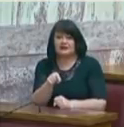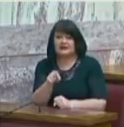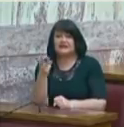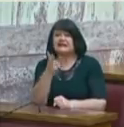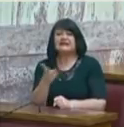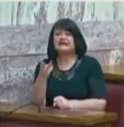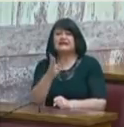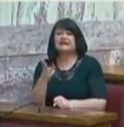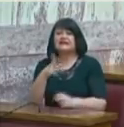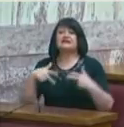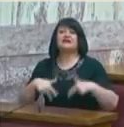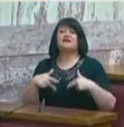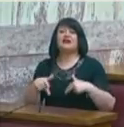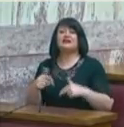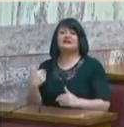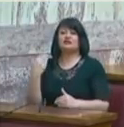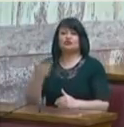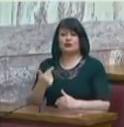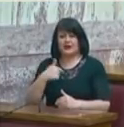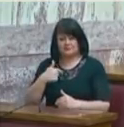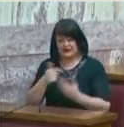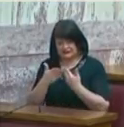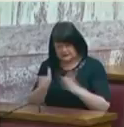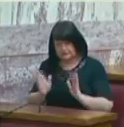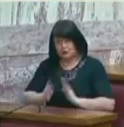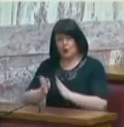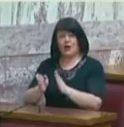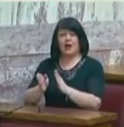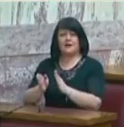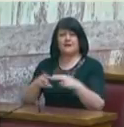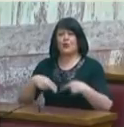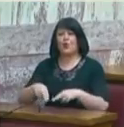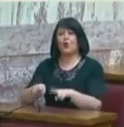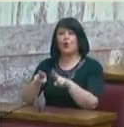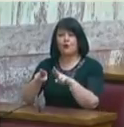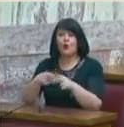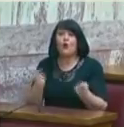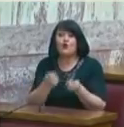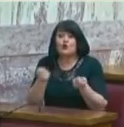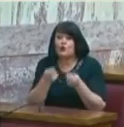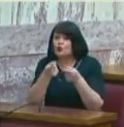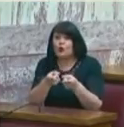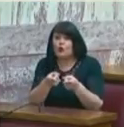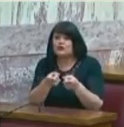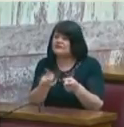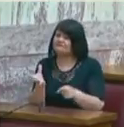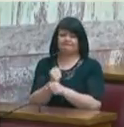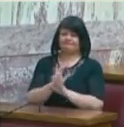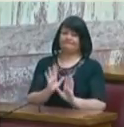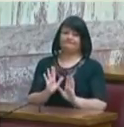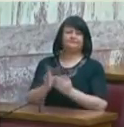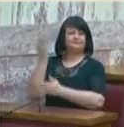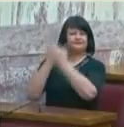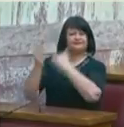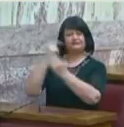τρεις κυβερνήσεις. Ανοίγουμε ένα δρόμο προοπτικής για τη χώρα. Ό,τι και να κάνετε, δεν θα καταφέρετε ούτε να γυρίσετε τη